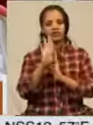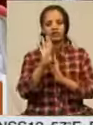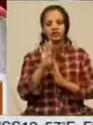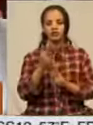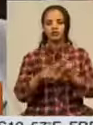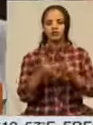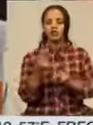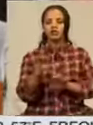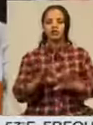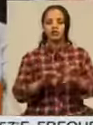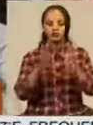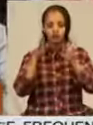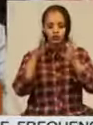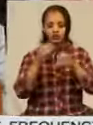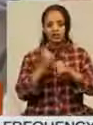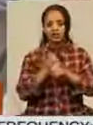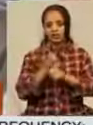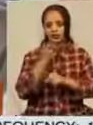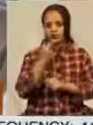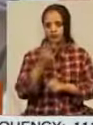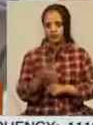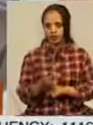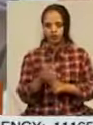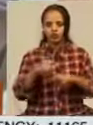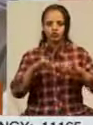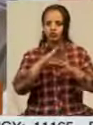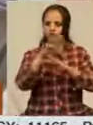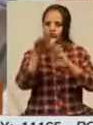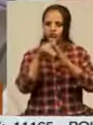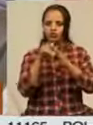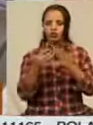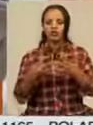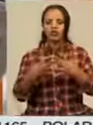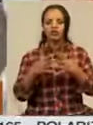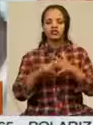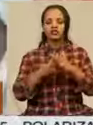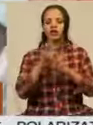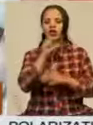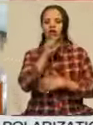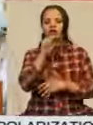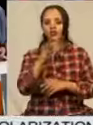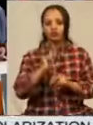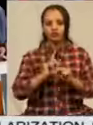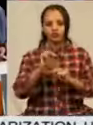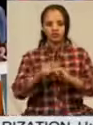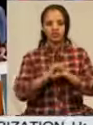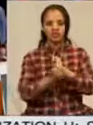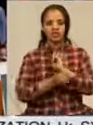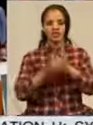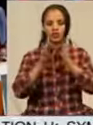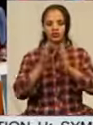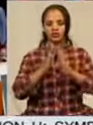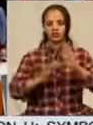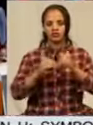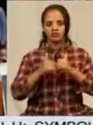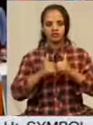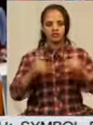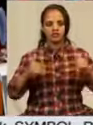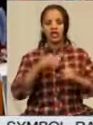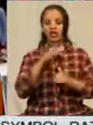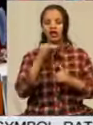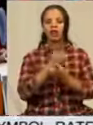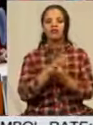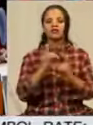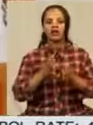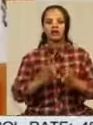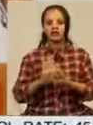ተጠቃሚ ለማድረግ በትኩረት ይሰራል ብለዋል። በዞኑ ሁሉም መዋቅሮች ተጀምረው ያላለቁ ፕሮጀክቶችን መሰረታዊ ችግሮች በመለየትና የመፍትሄ